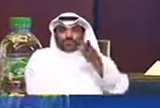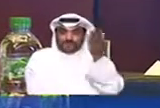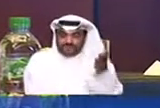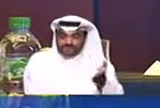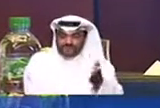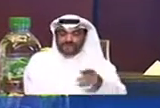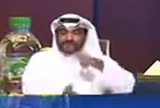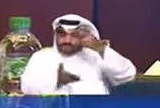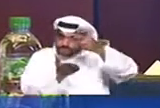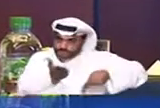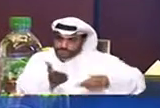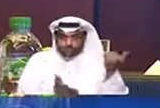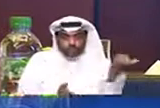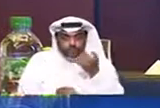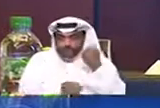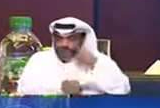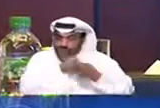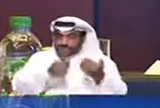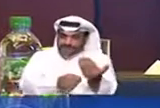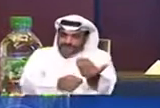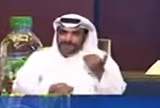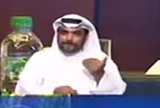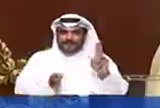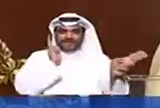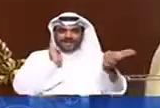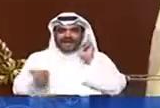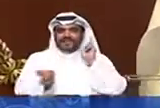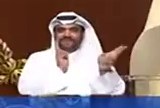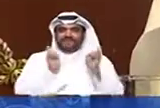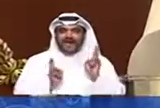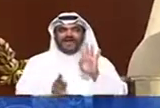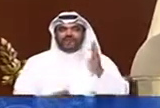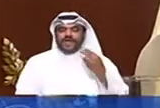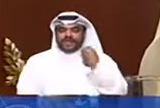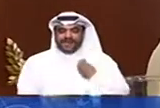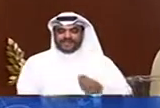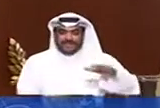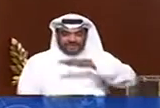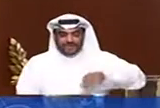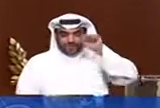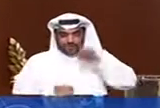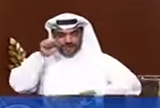على وجوب الإعداد الملائم للاحتفالات بالأعياد الوطنية